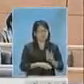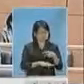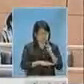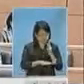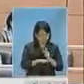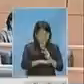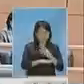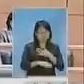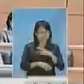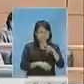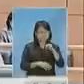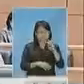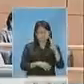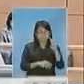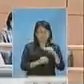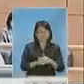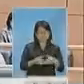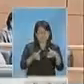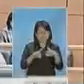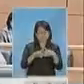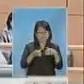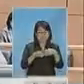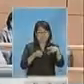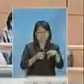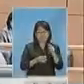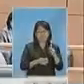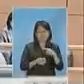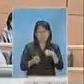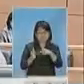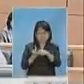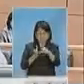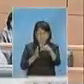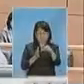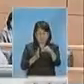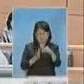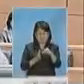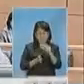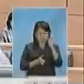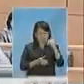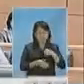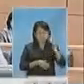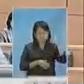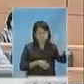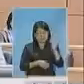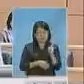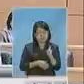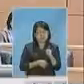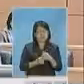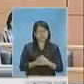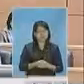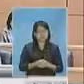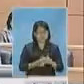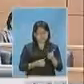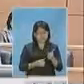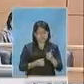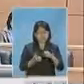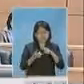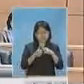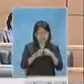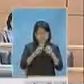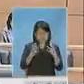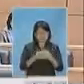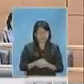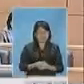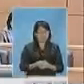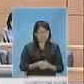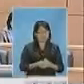เคารพครับกระผมนัฐวุฒิใสสเกื้อบัญชีรายชื่อพรรคเพื่อไทยถอนครับท่านประธานครับเพื่อผมผมจะได้เดินหน้าต่อนะครับไม่ไม่แตกครับท่านประธานท่าน